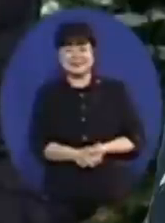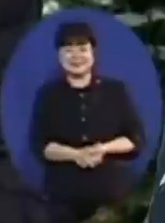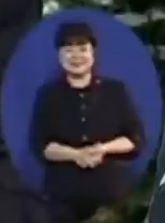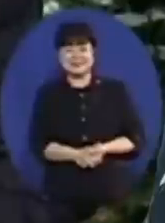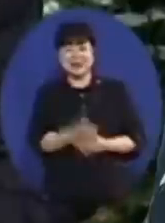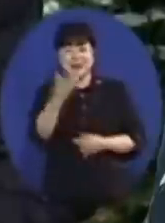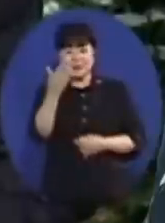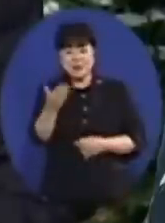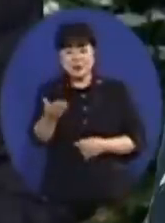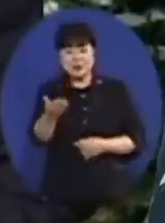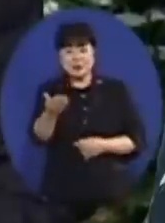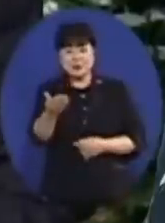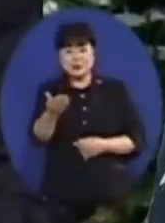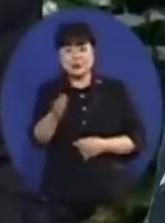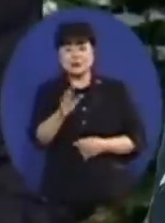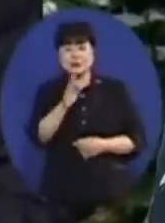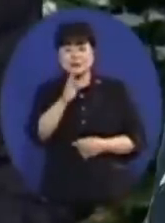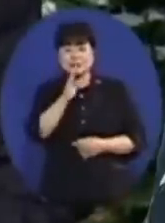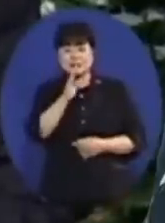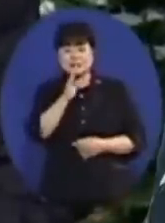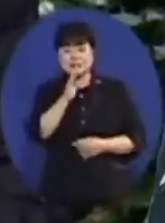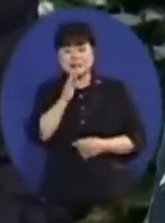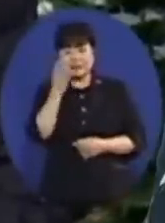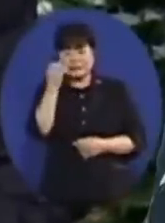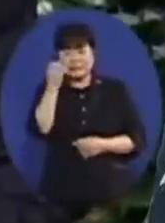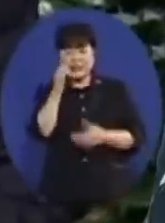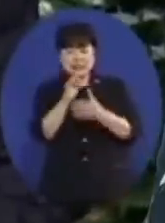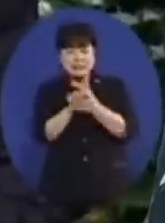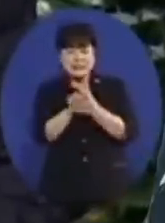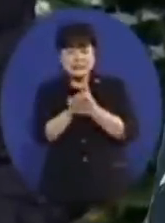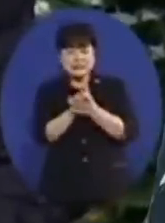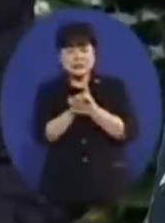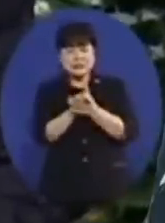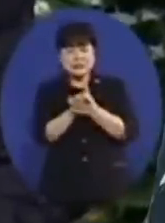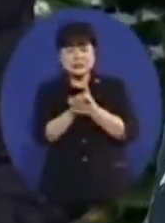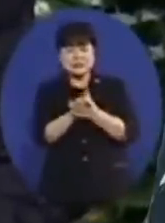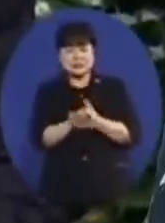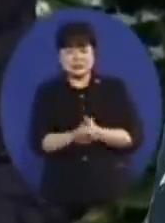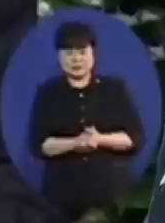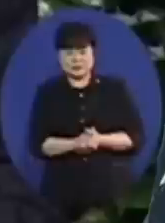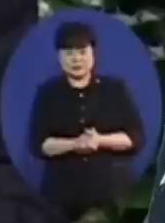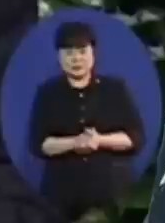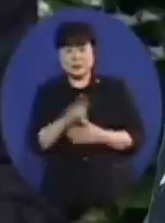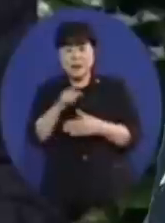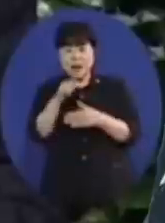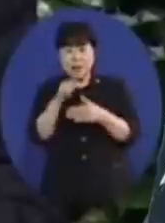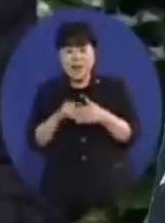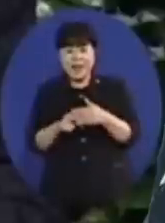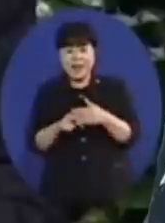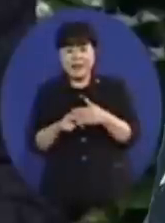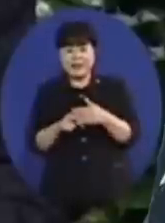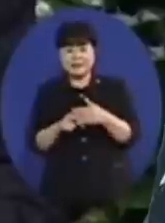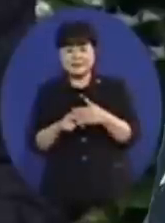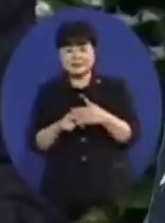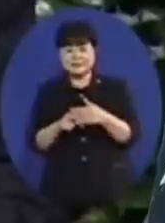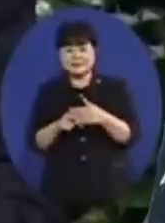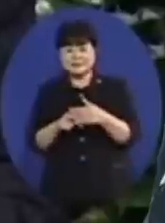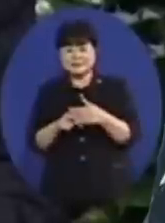여러분은 참 희한한 친구를 그늘이고 삽니다 마음속에